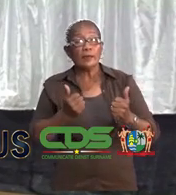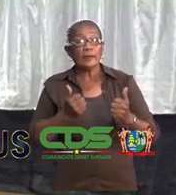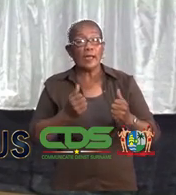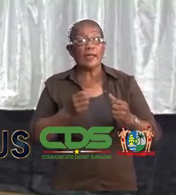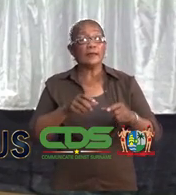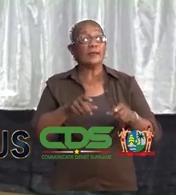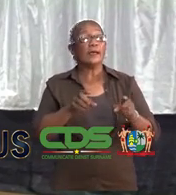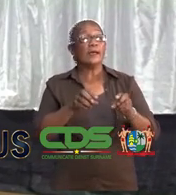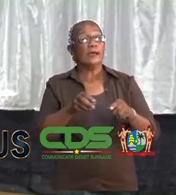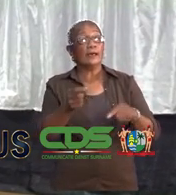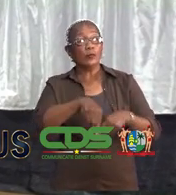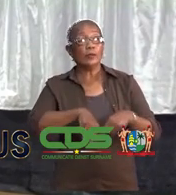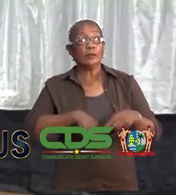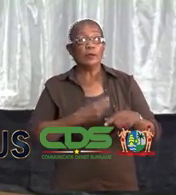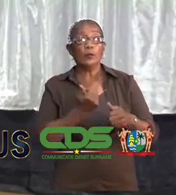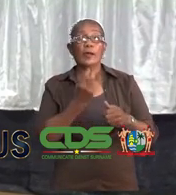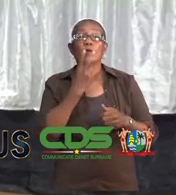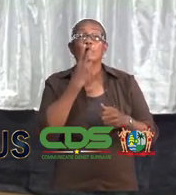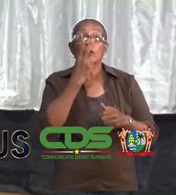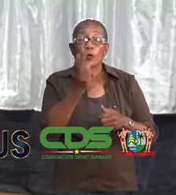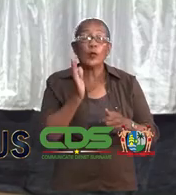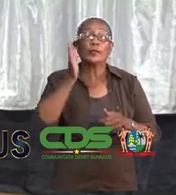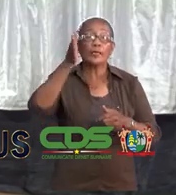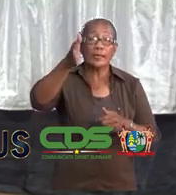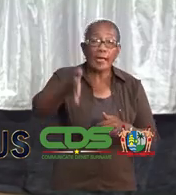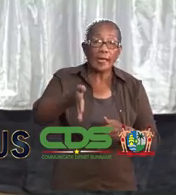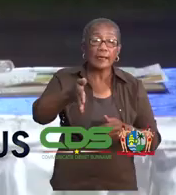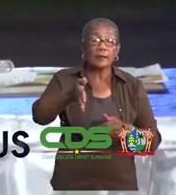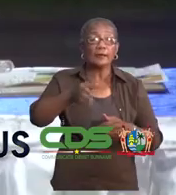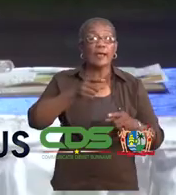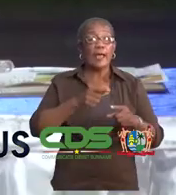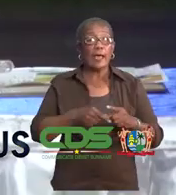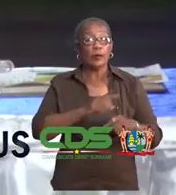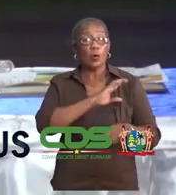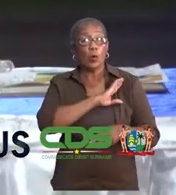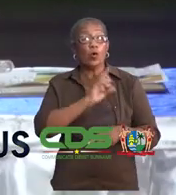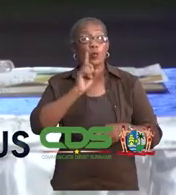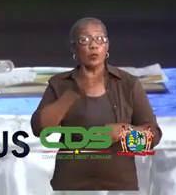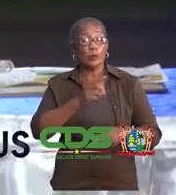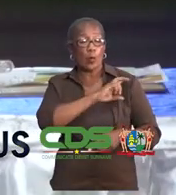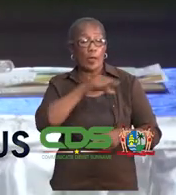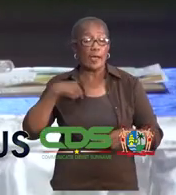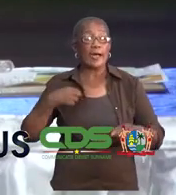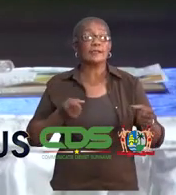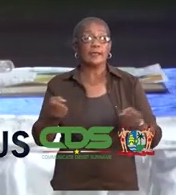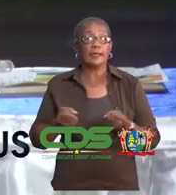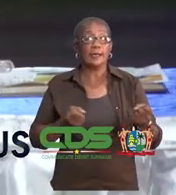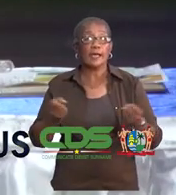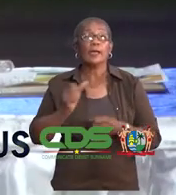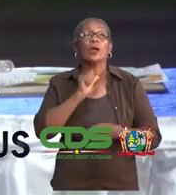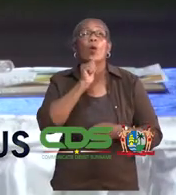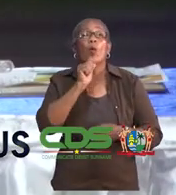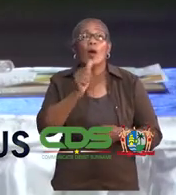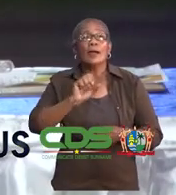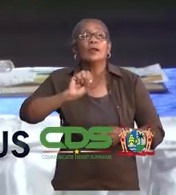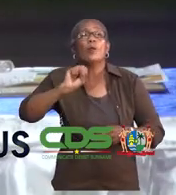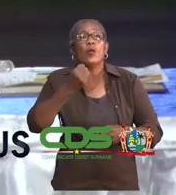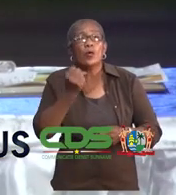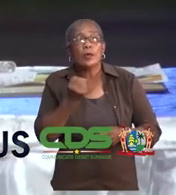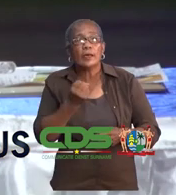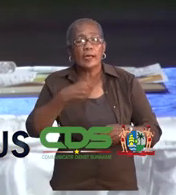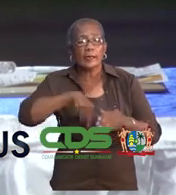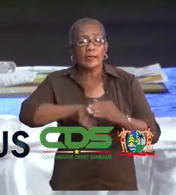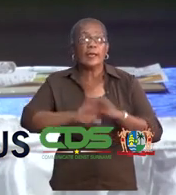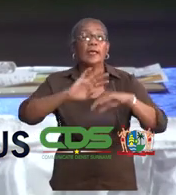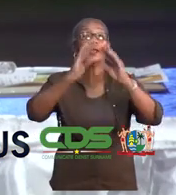je als regering vooruitkijken? Moet je als regering investeringen plegen? Moet je als regering kijken naar wat voor mogelijkheden zijn er in de wereld?